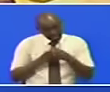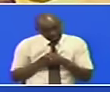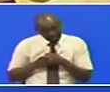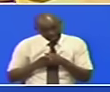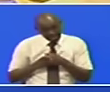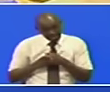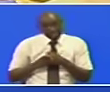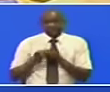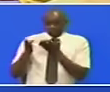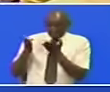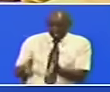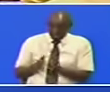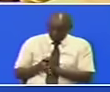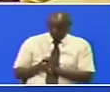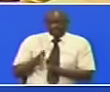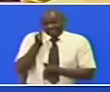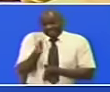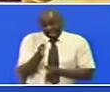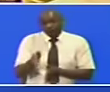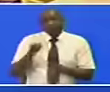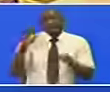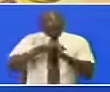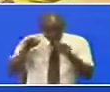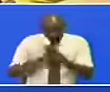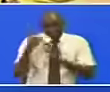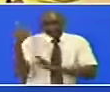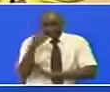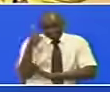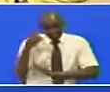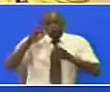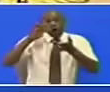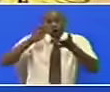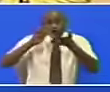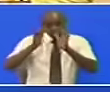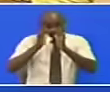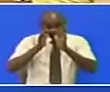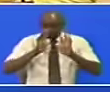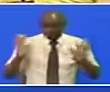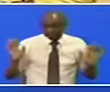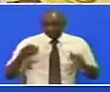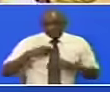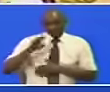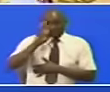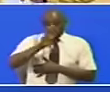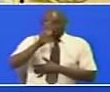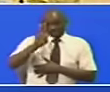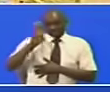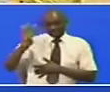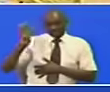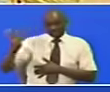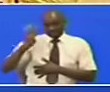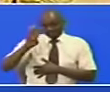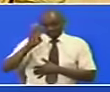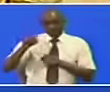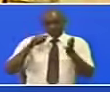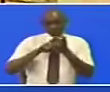1,449. Sasa mambo wakati huu yatakuwa yanafanywa kidijitali, manake kuna tovuti hapa ambayo imeweza kutolewa ya